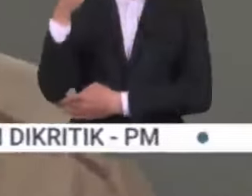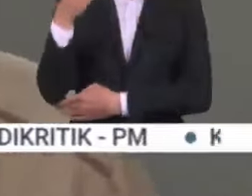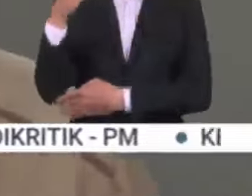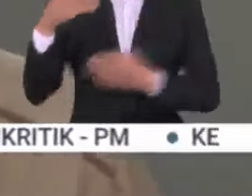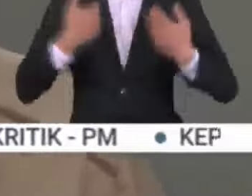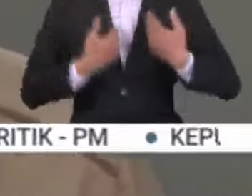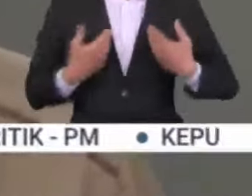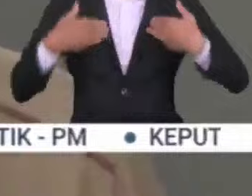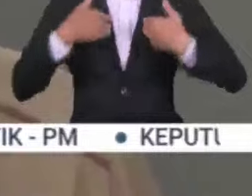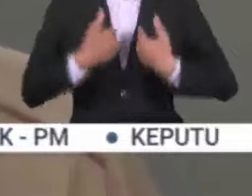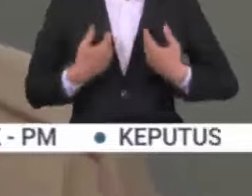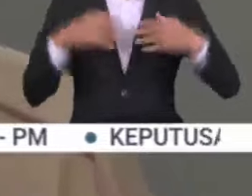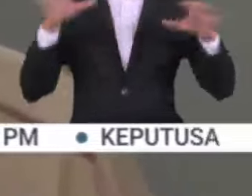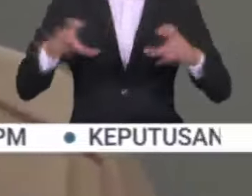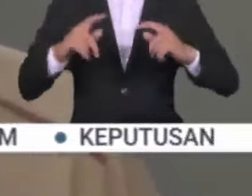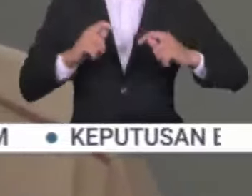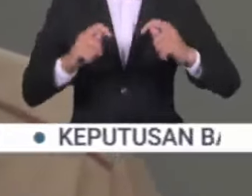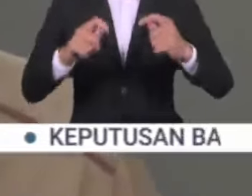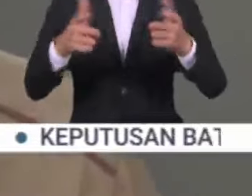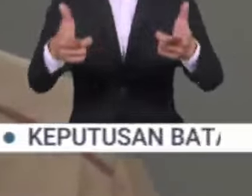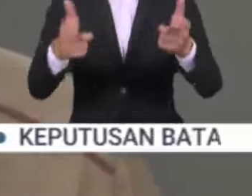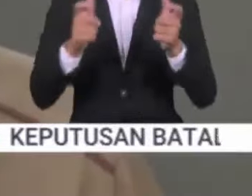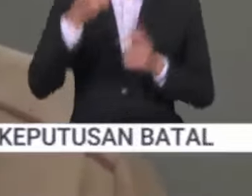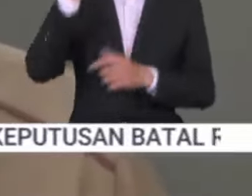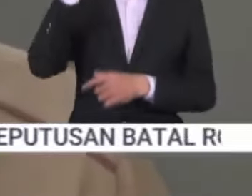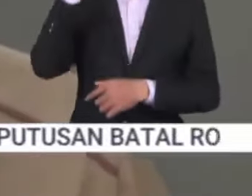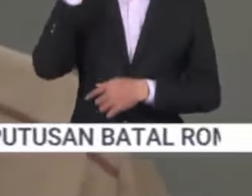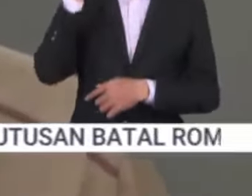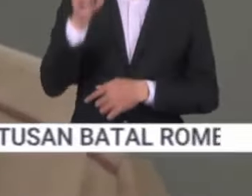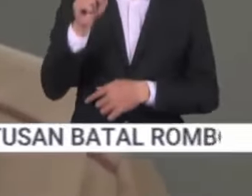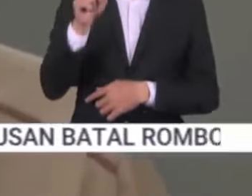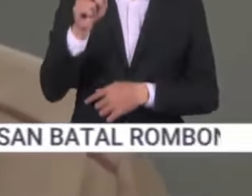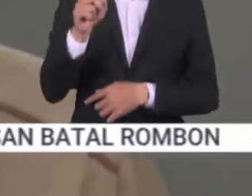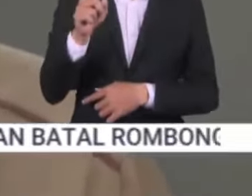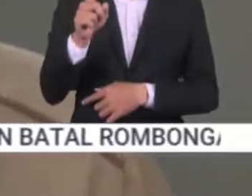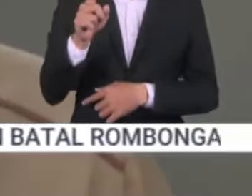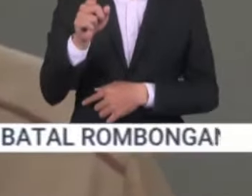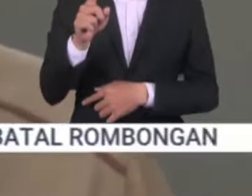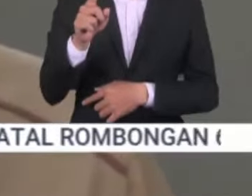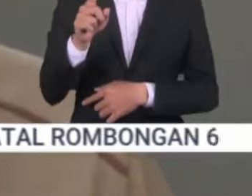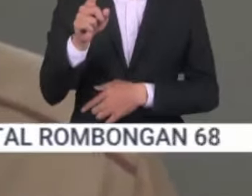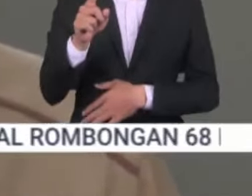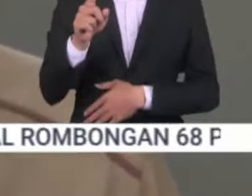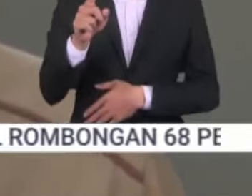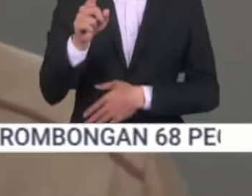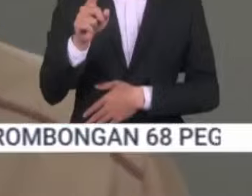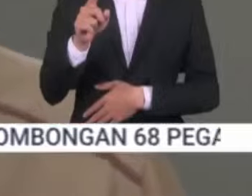akan mengambil tindakan yang segera bagi kata kita